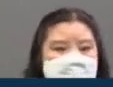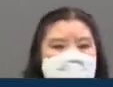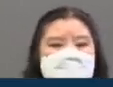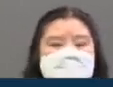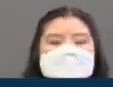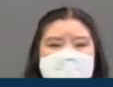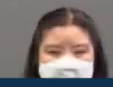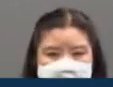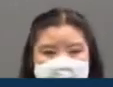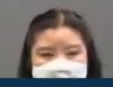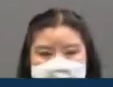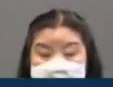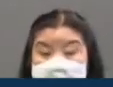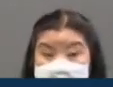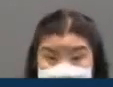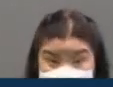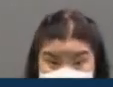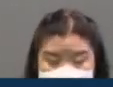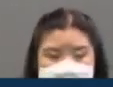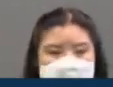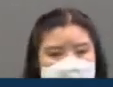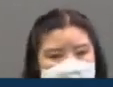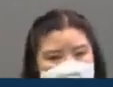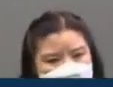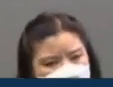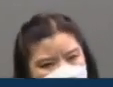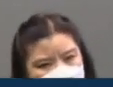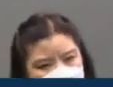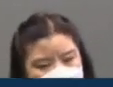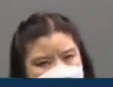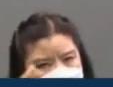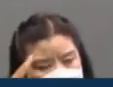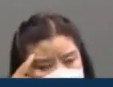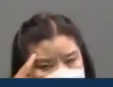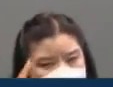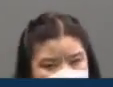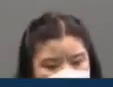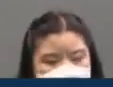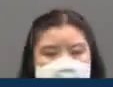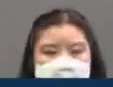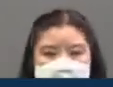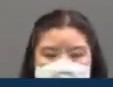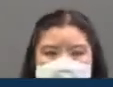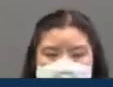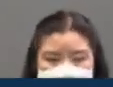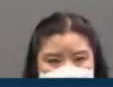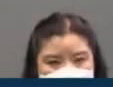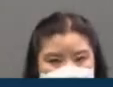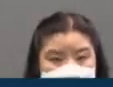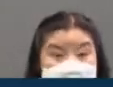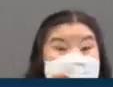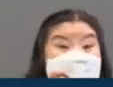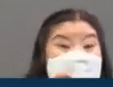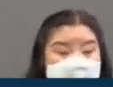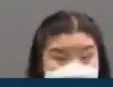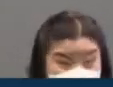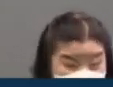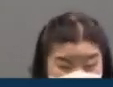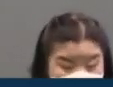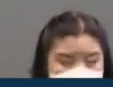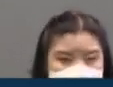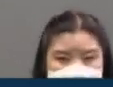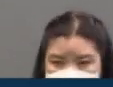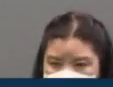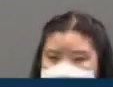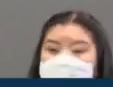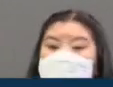ต่อไปเพียงแต่ว่าในพื้นที่ที่เสี่ยงอย่างที่โดมเหล่านี้เราก็ระงับการใช้งานแล้วก็ทำ